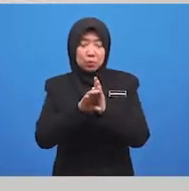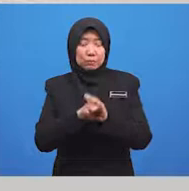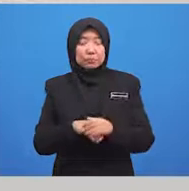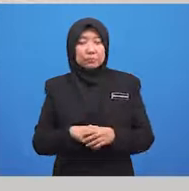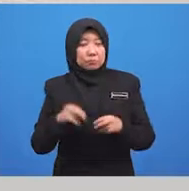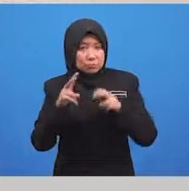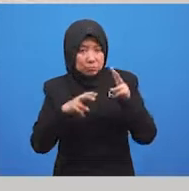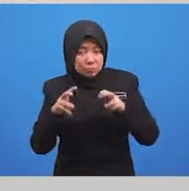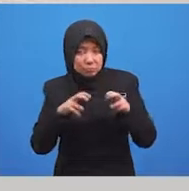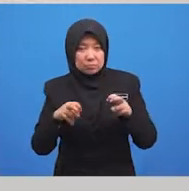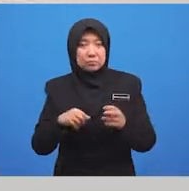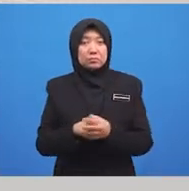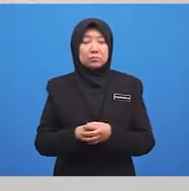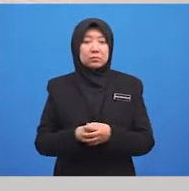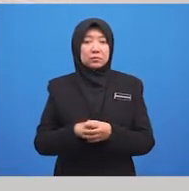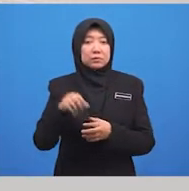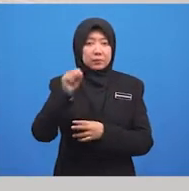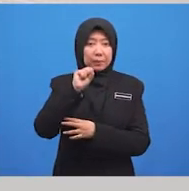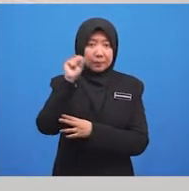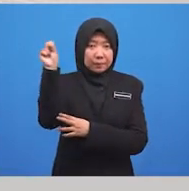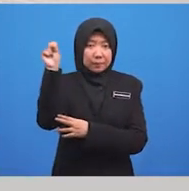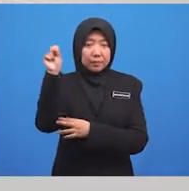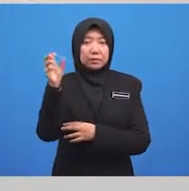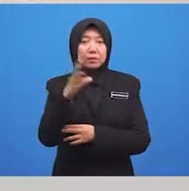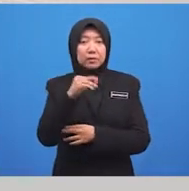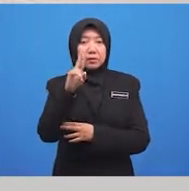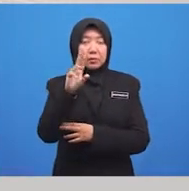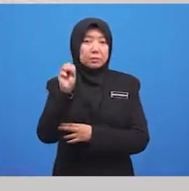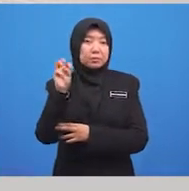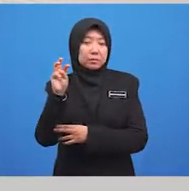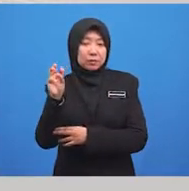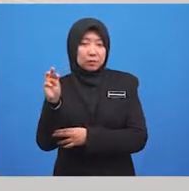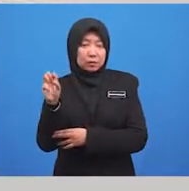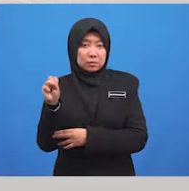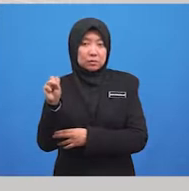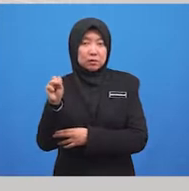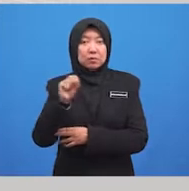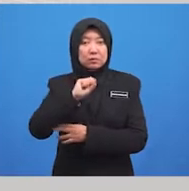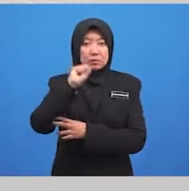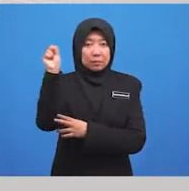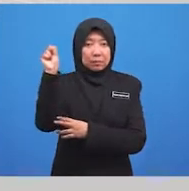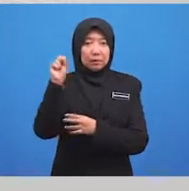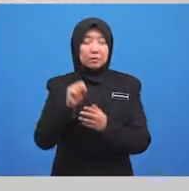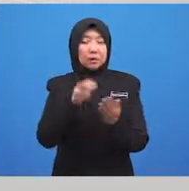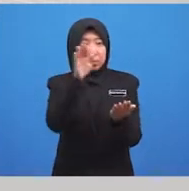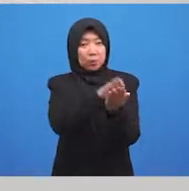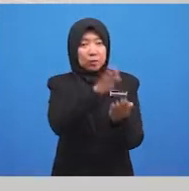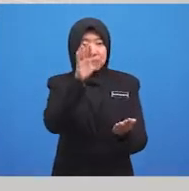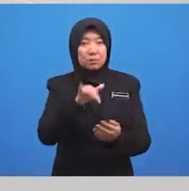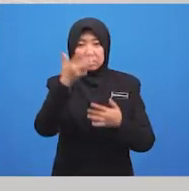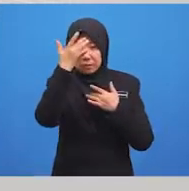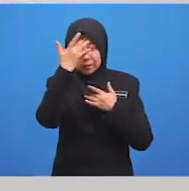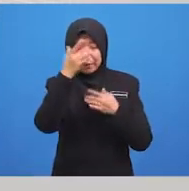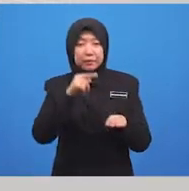dijalankan oleh Jabatan Hidupan Liar Sabah dan Universiti Malaysia Sabah terhadap buaya yang sakit